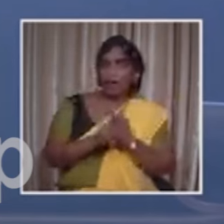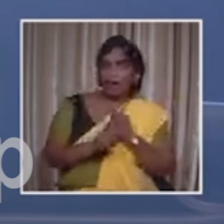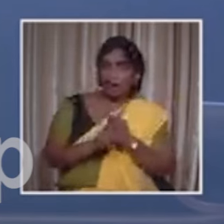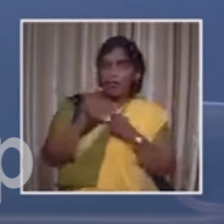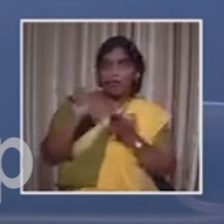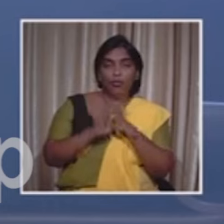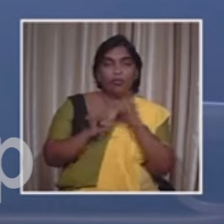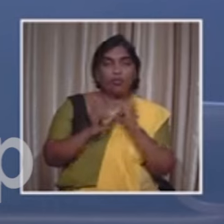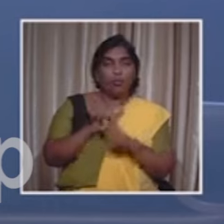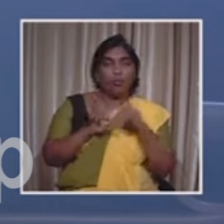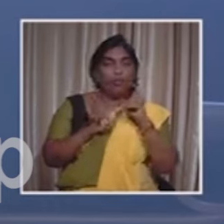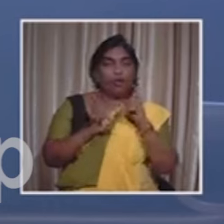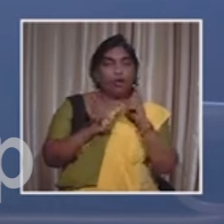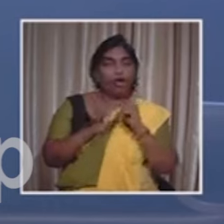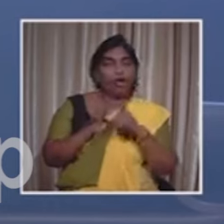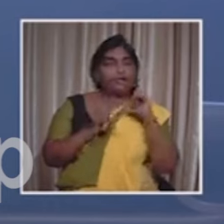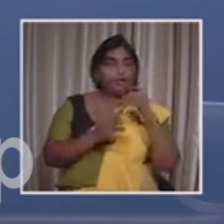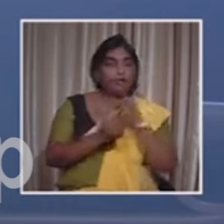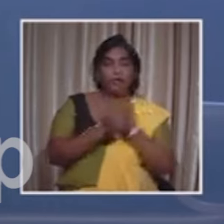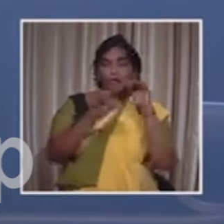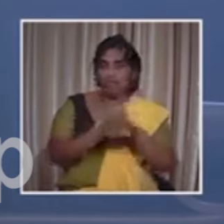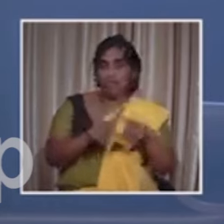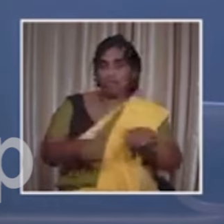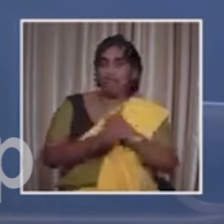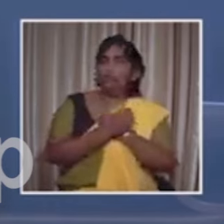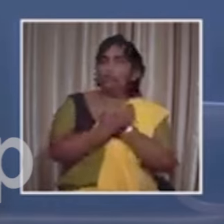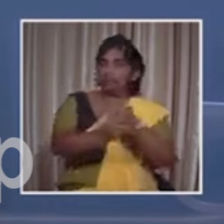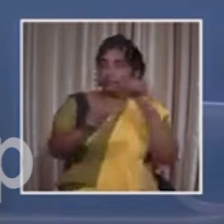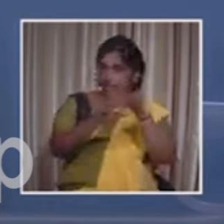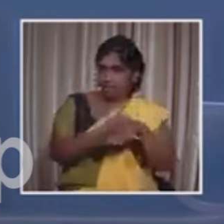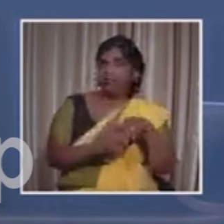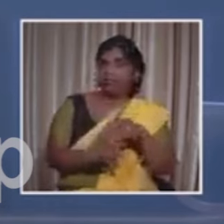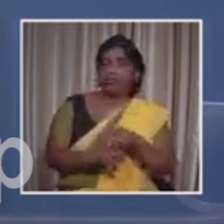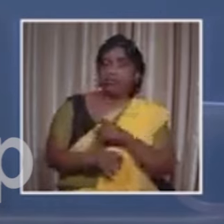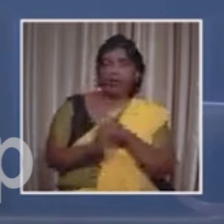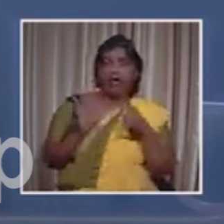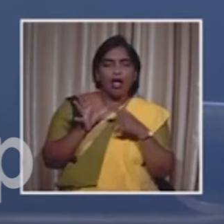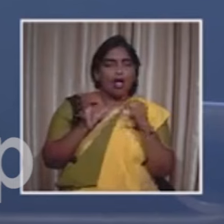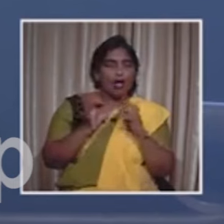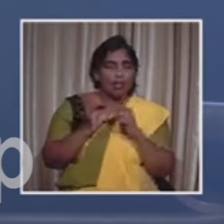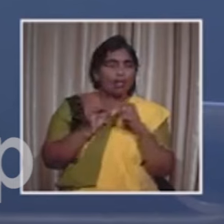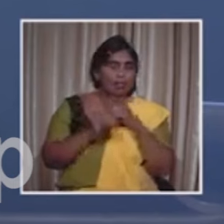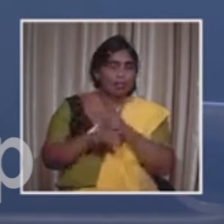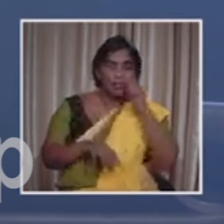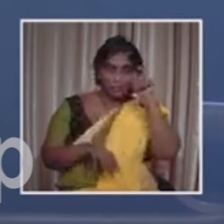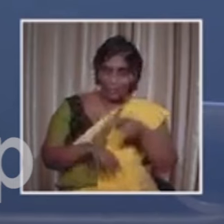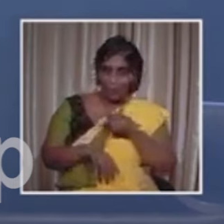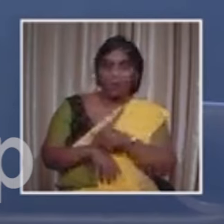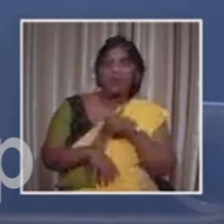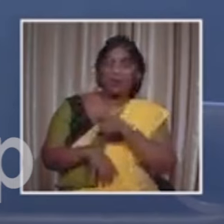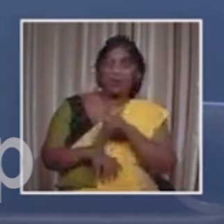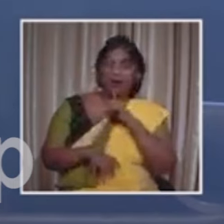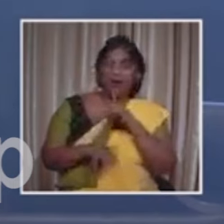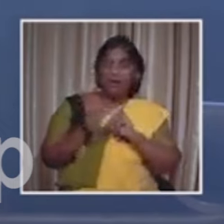හිටපු OIC මහත්තයා අද අත්අඩංගුවේ ඉන්නවා. තාම රැඳවුම් භාරයේ ඉන්නවා අබූබක්කර් කියලා කියන ඒ පුද්ගලයා. ඔහු තමයි